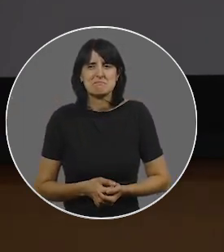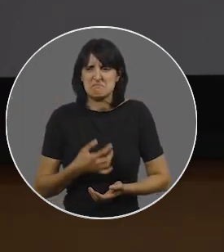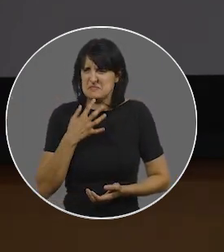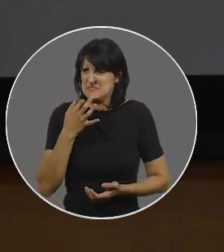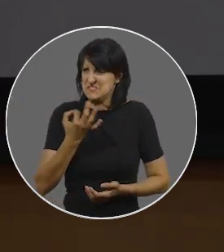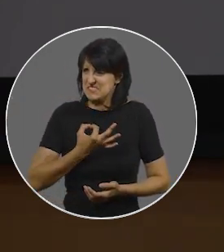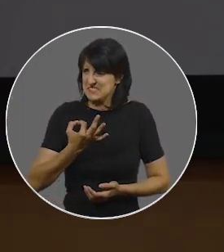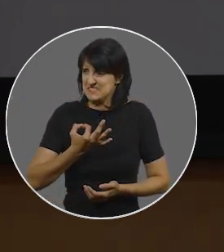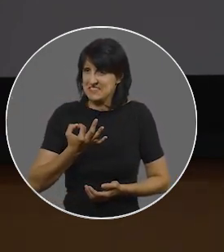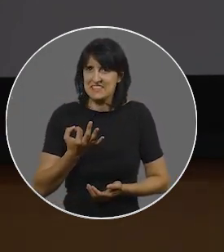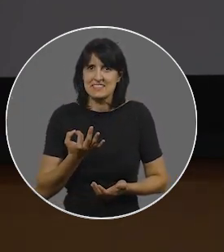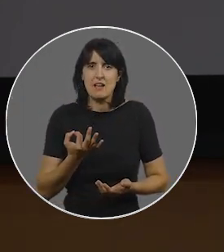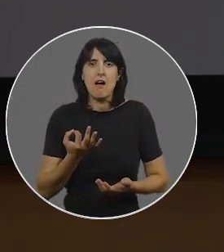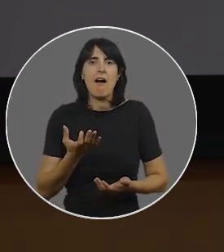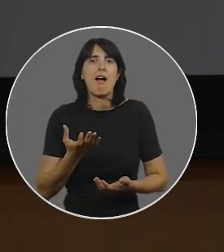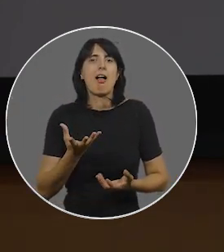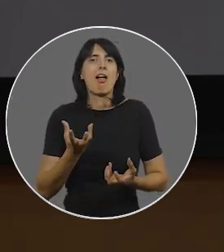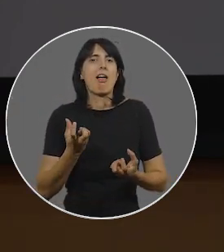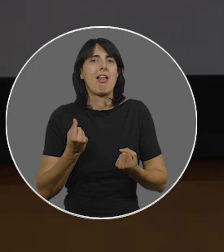Què és això?